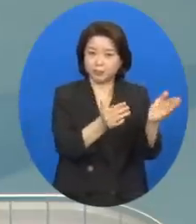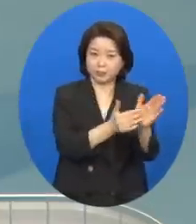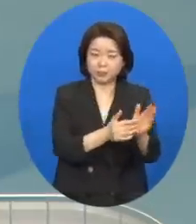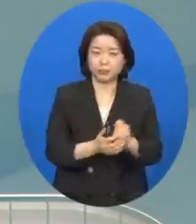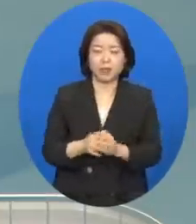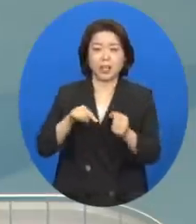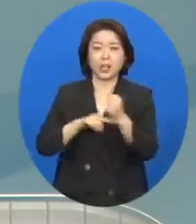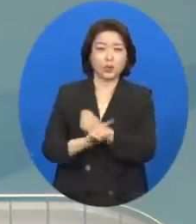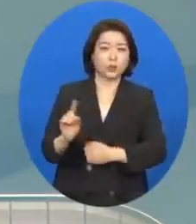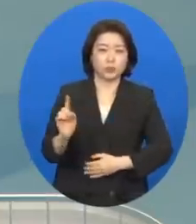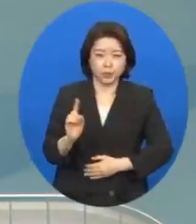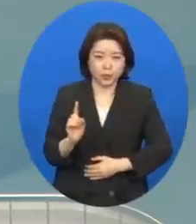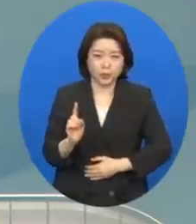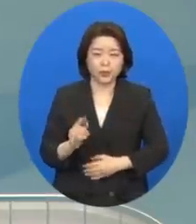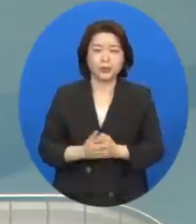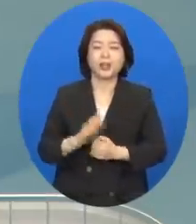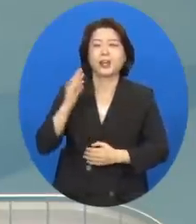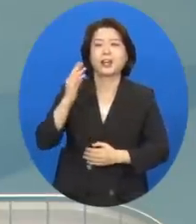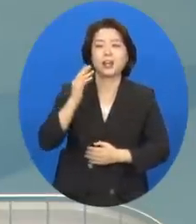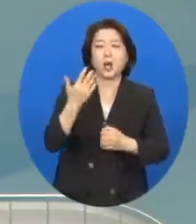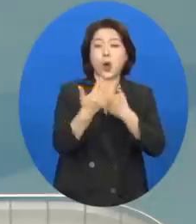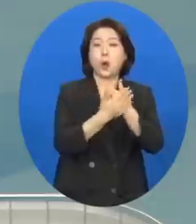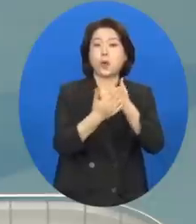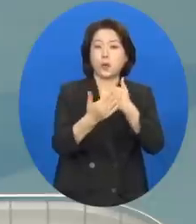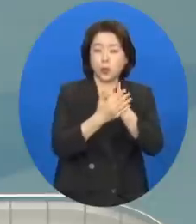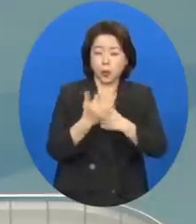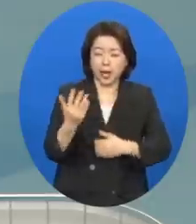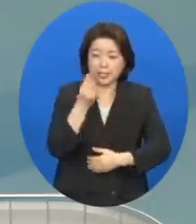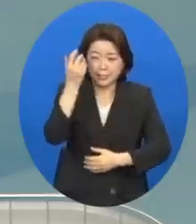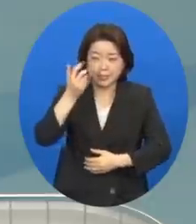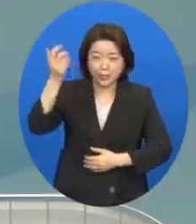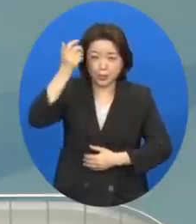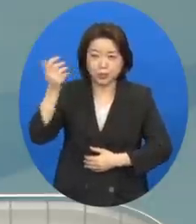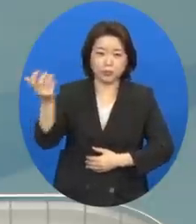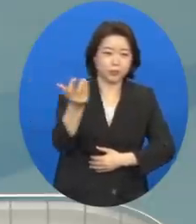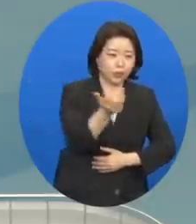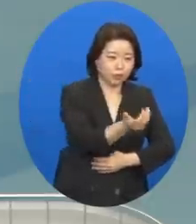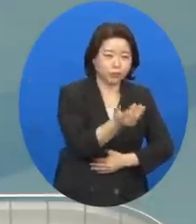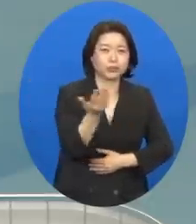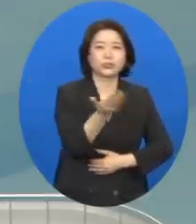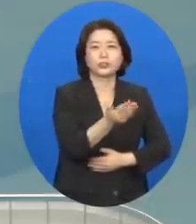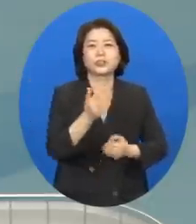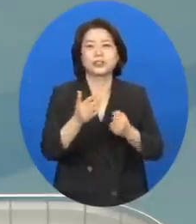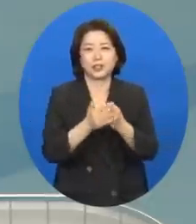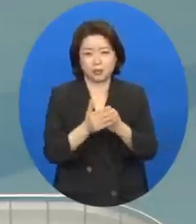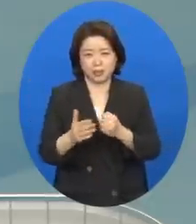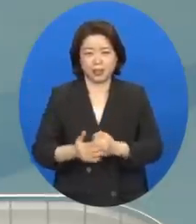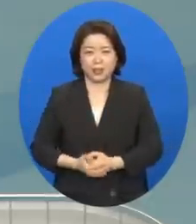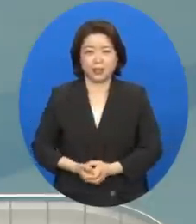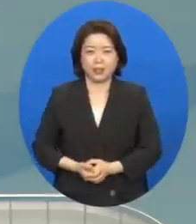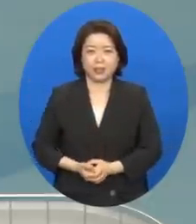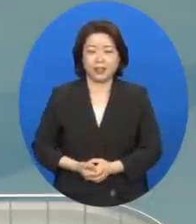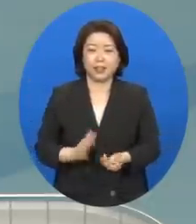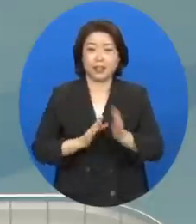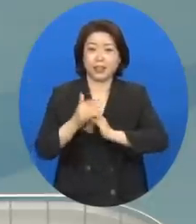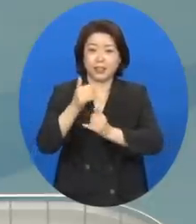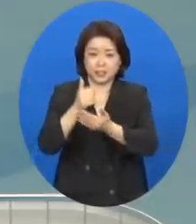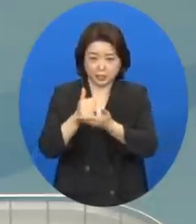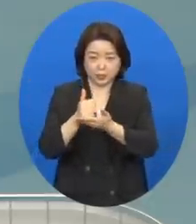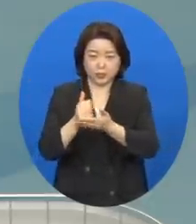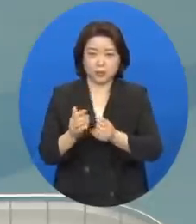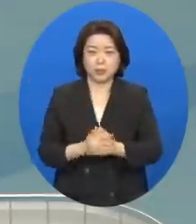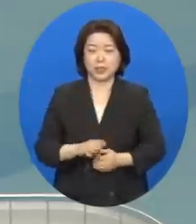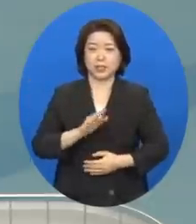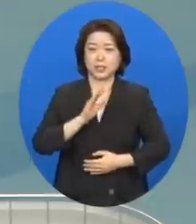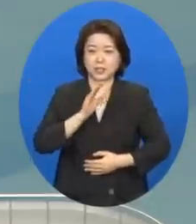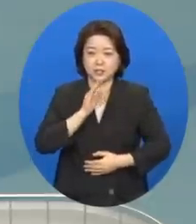말씀하셨어요. 이유는 성령, 보혜사 성령께서 오시기 때문이라는 겁니다. 그러니까 예수님께서